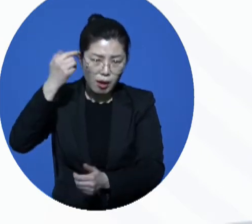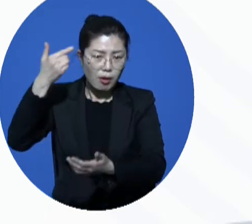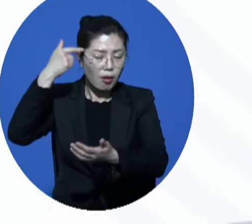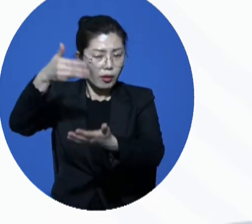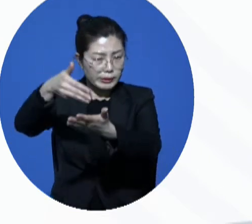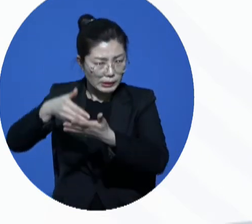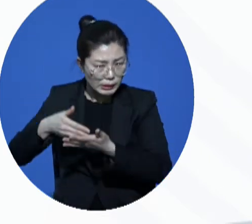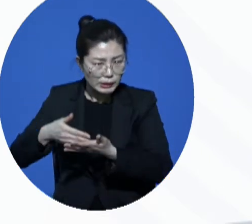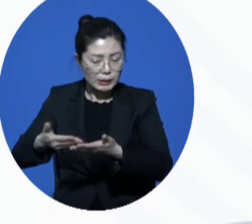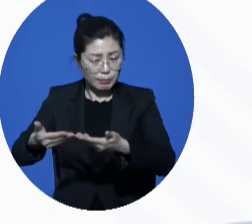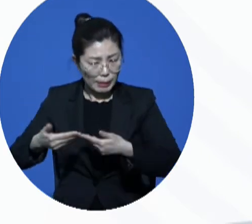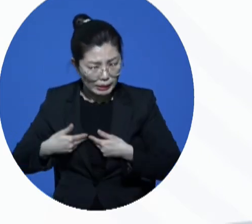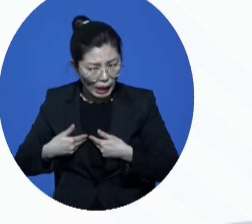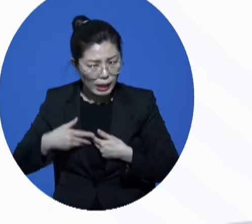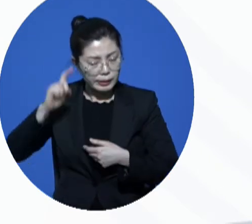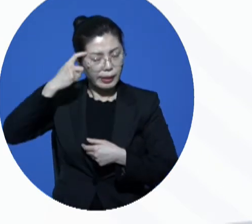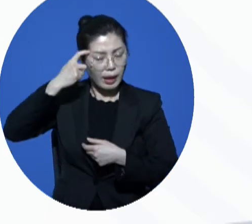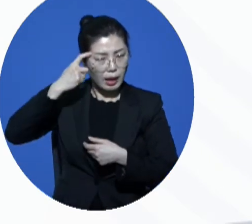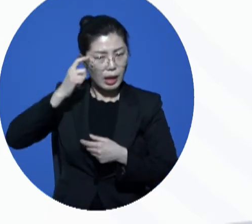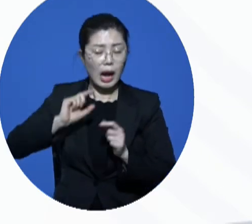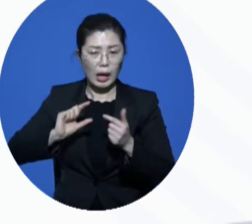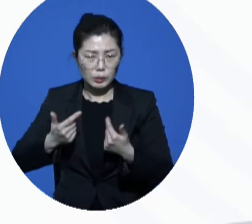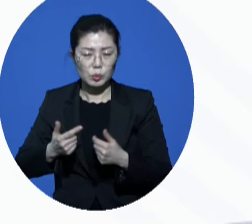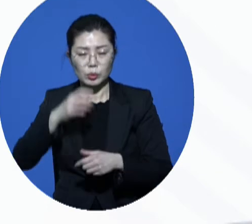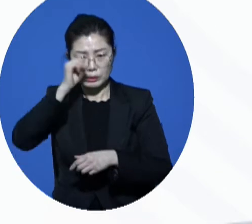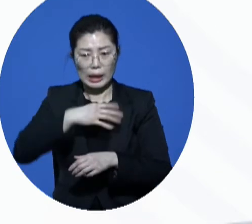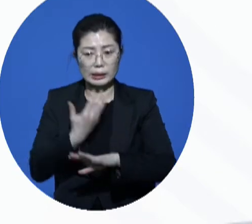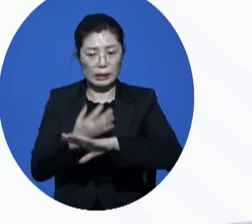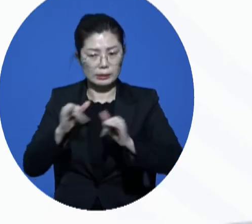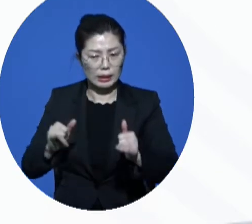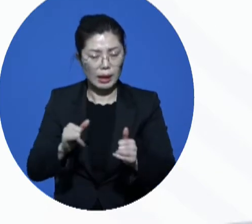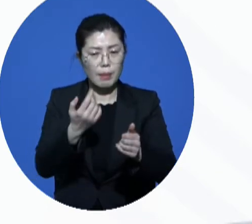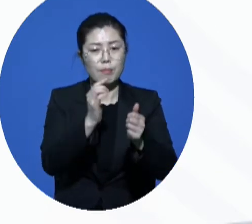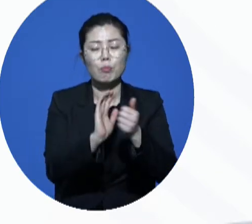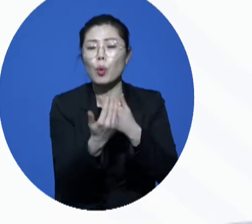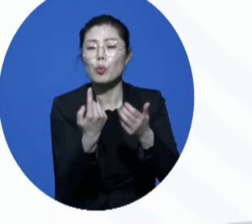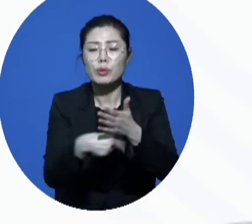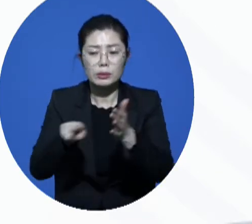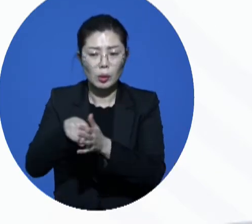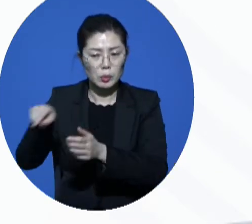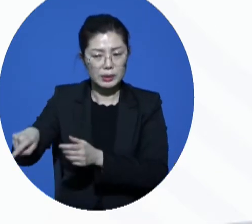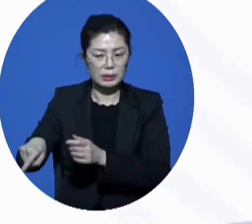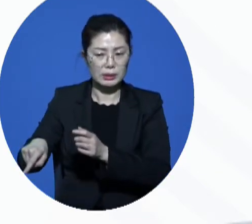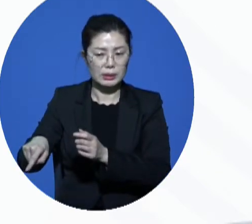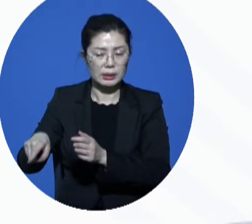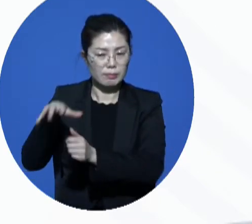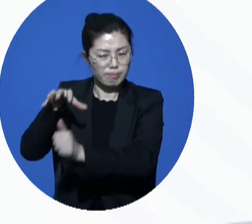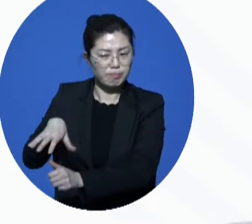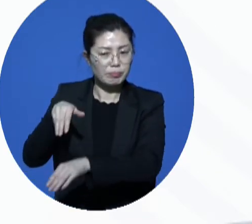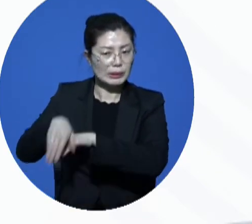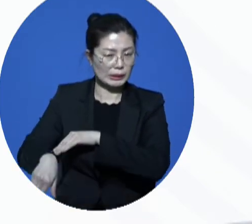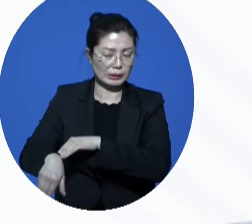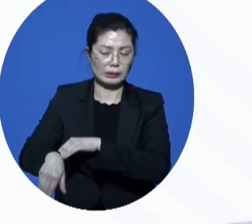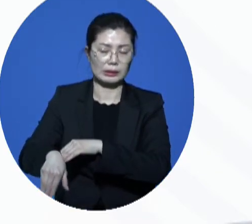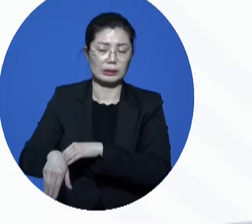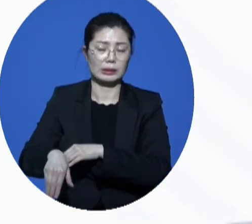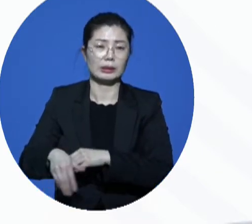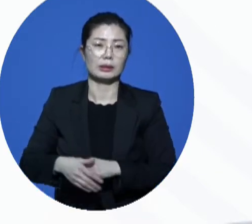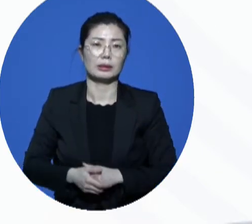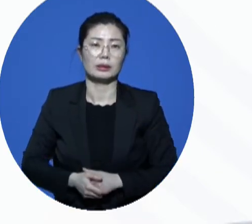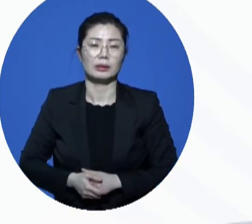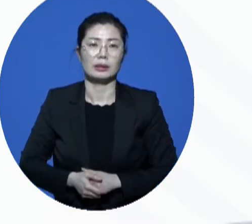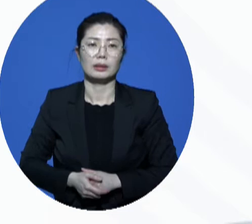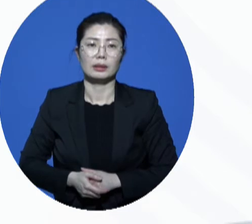배제된 상황에서 다른 사회를 보호하기 위해서 타자화하는 방식에 지나지 않습니다. 그래서 백신이 긴급탈시설에